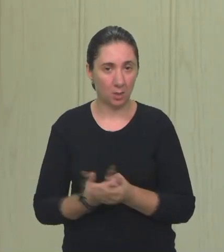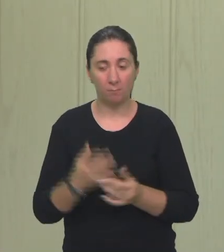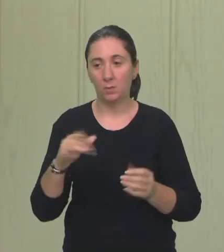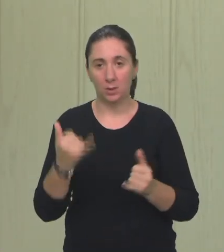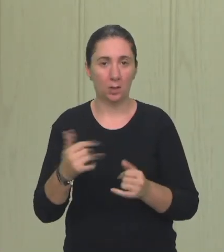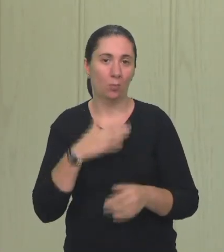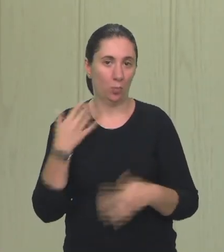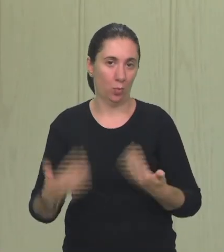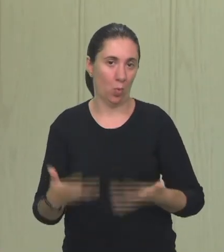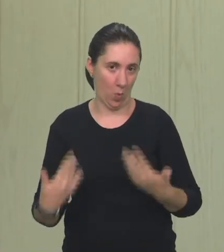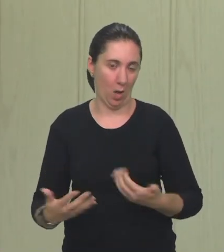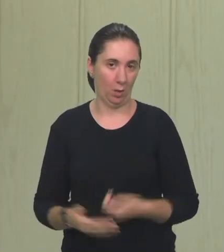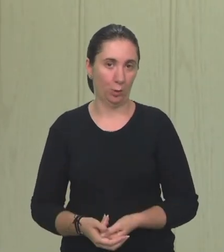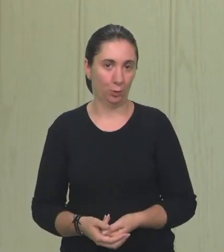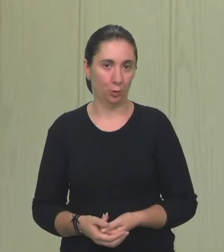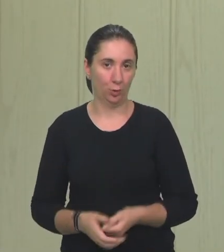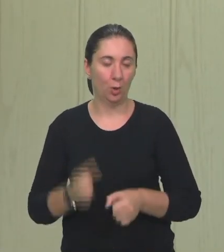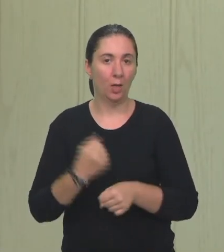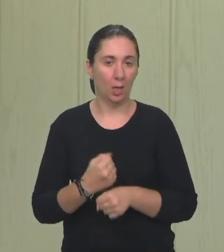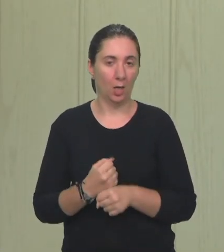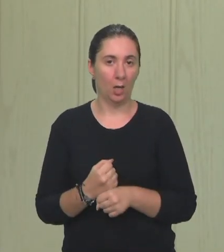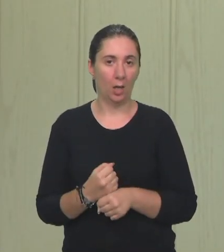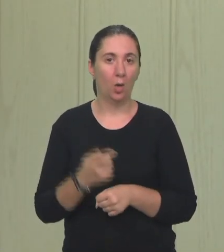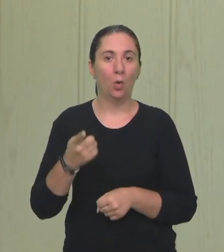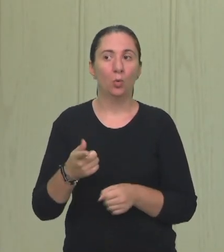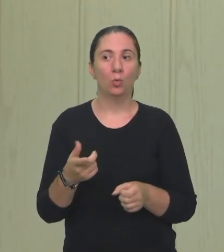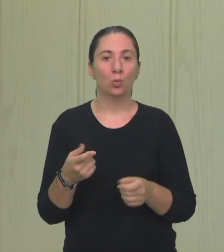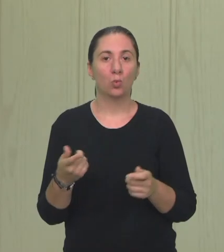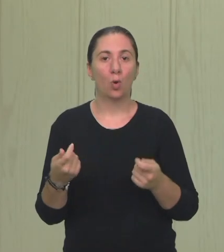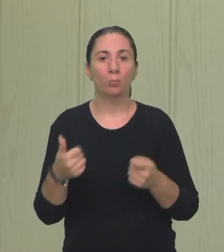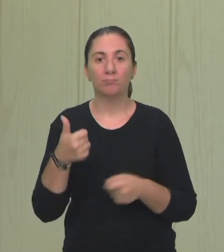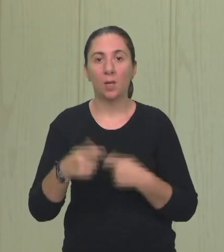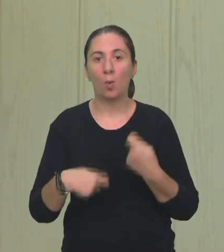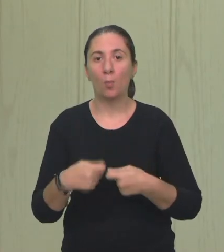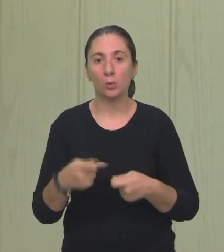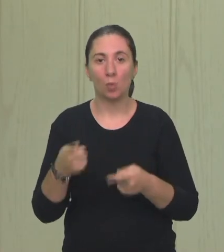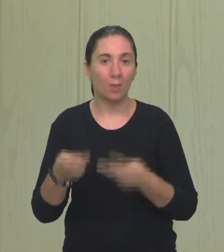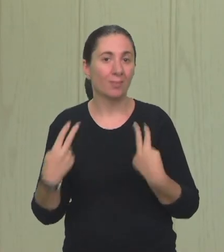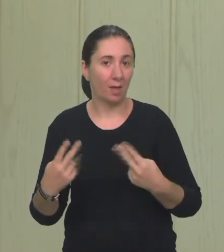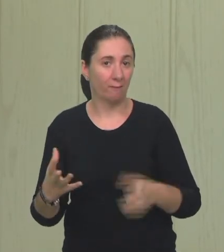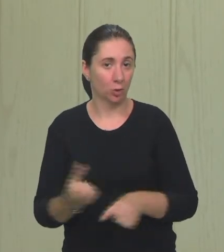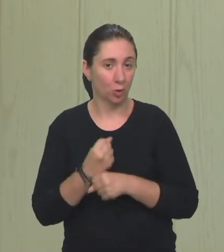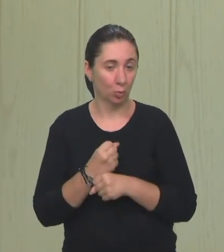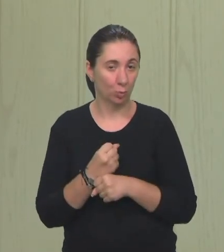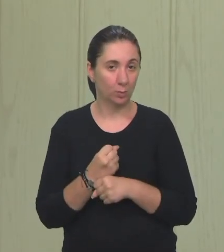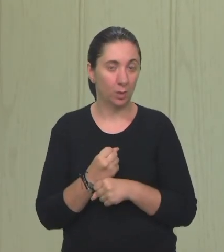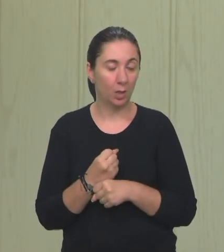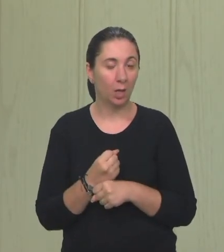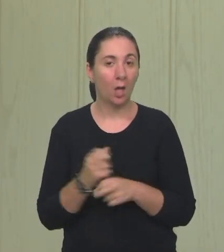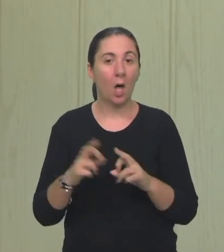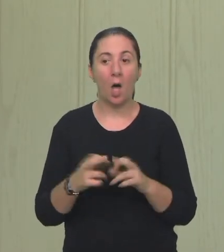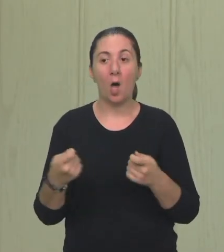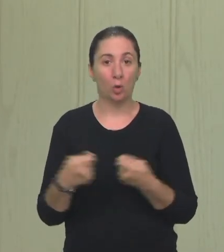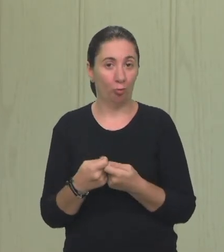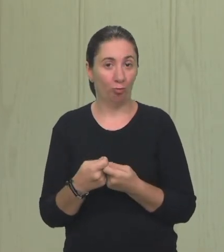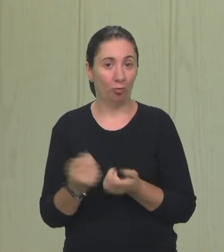lakše zaraditi i to je onako, ajmo reći, ono što se tiče samog poslovanja, najznačajniji uspjeh. A što